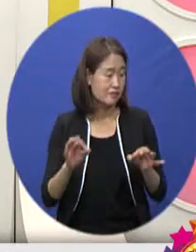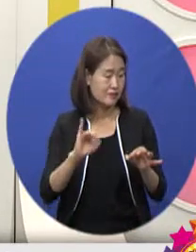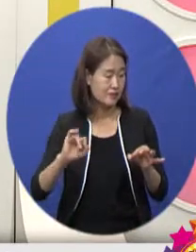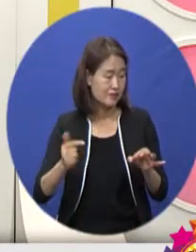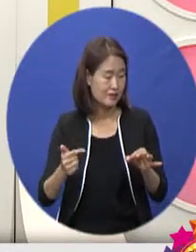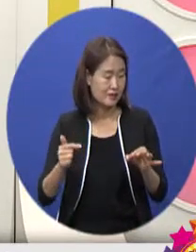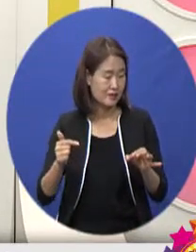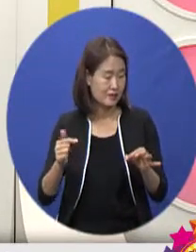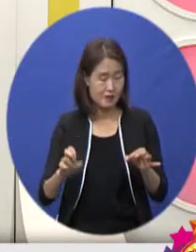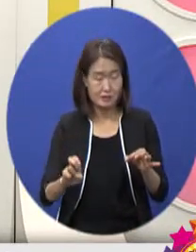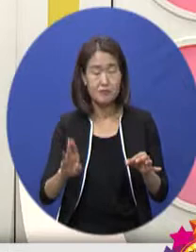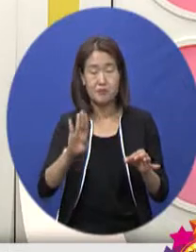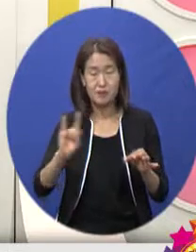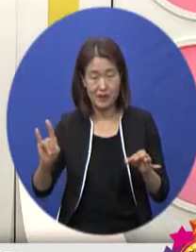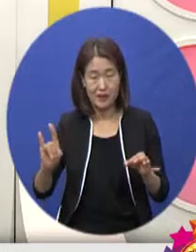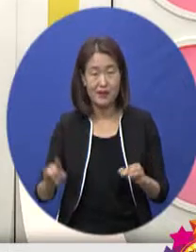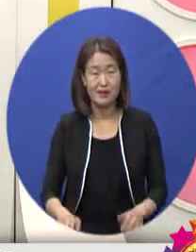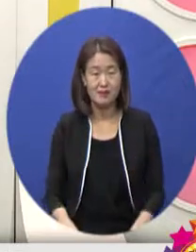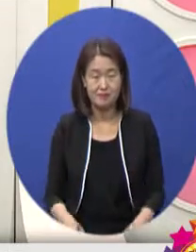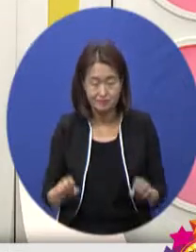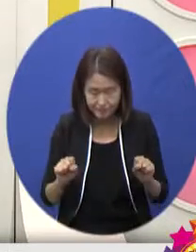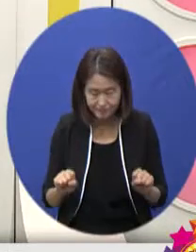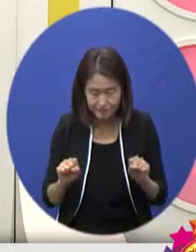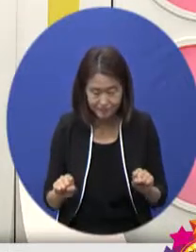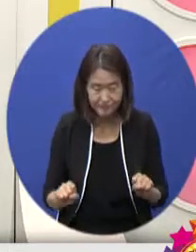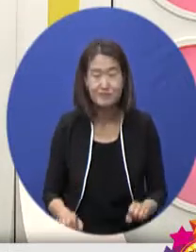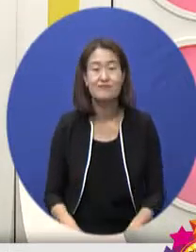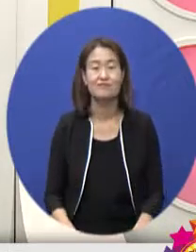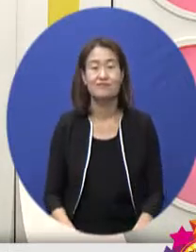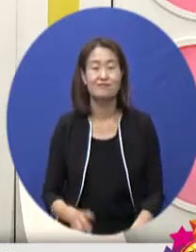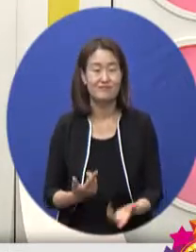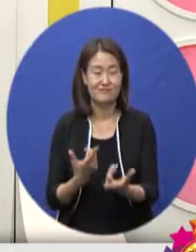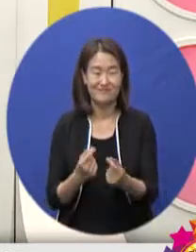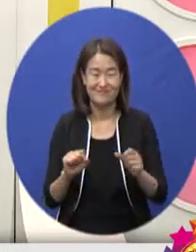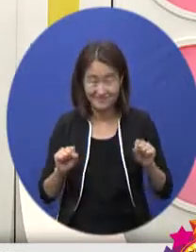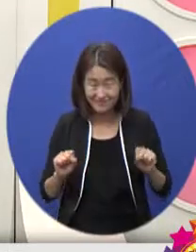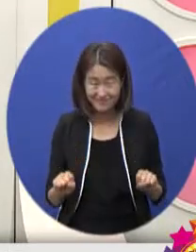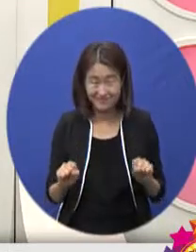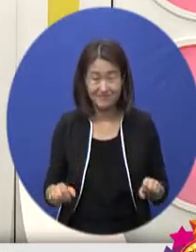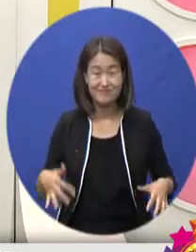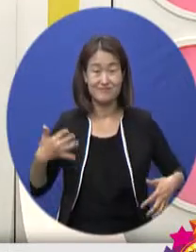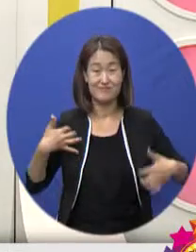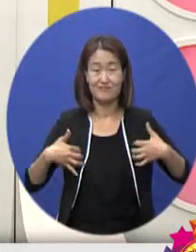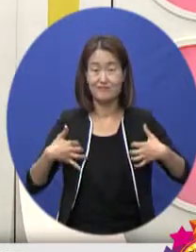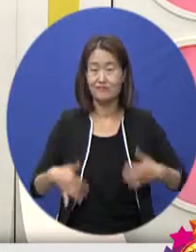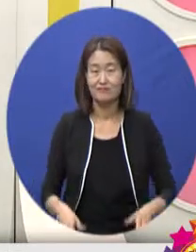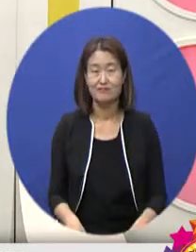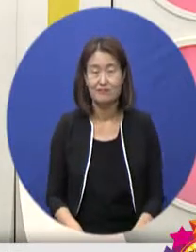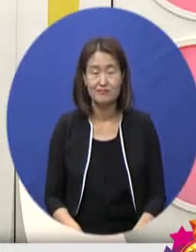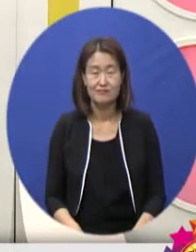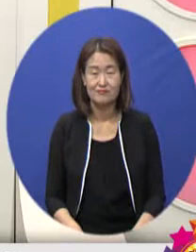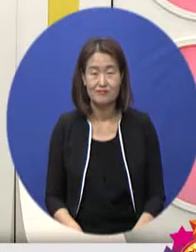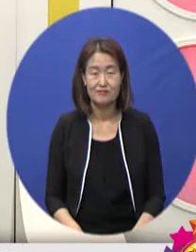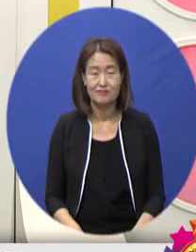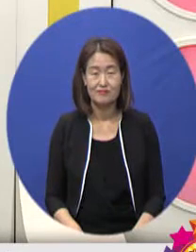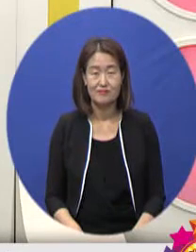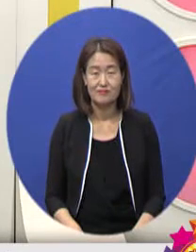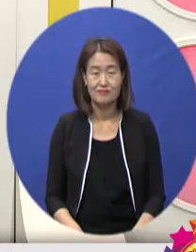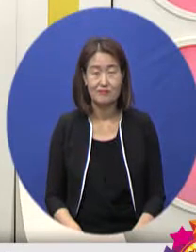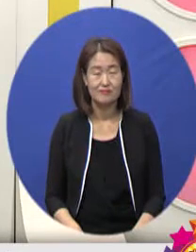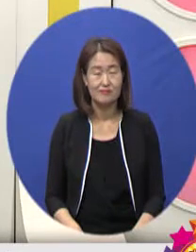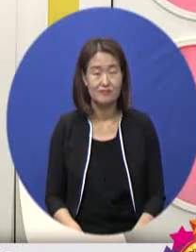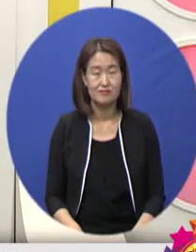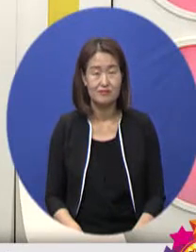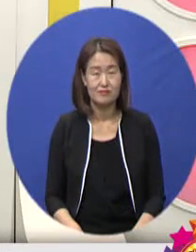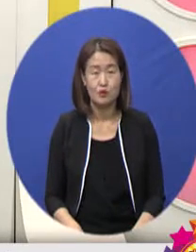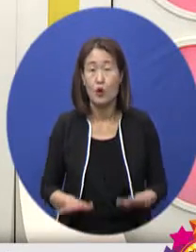김인배님 만나보도록 하겠습니다. 안녕하세요. 안녕하세요. 네, 안녕하세요. 네, 네. 반갑습니다. 네, 우리 아버님. 반갑습니다. 네, 예,